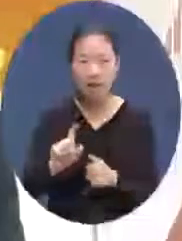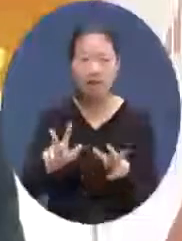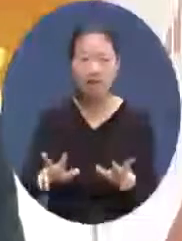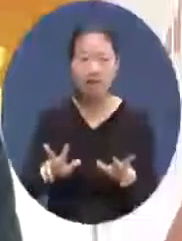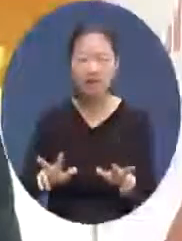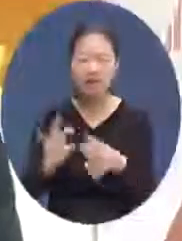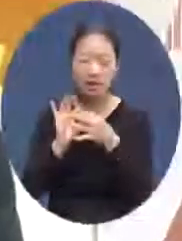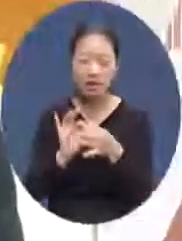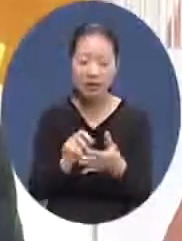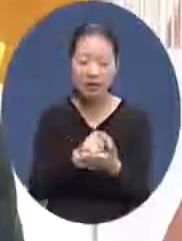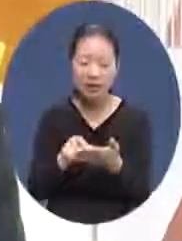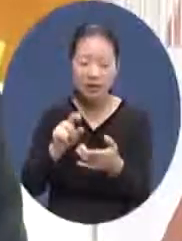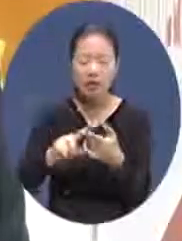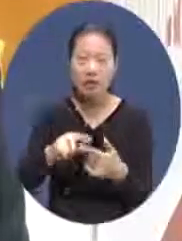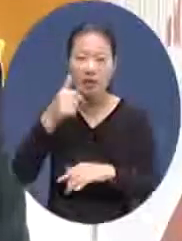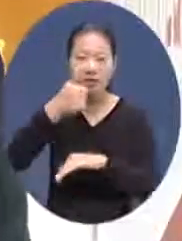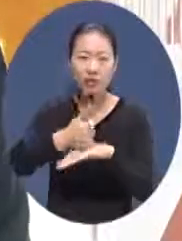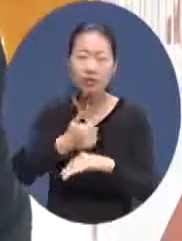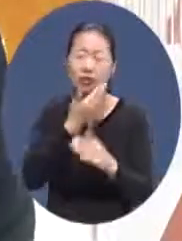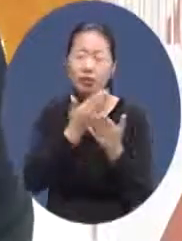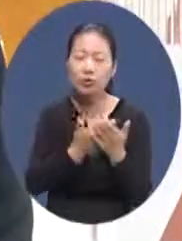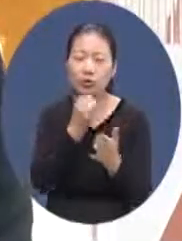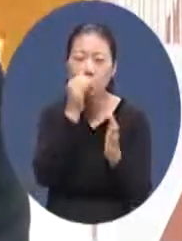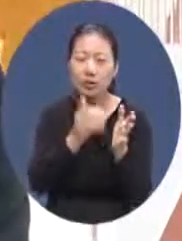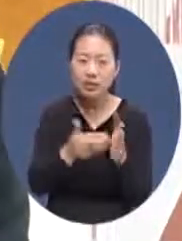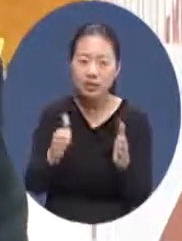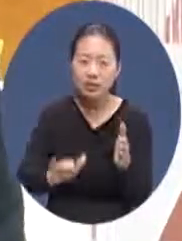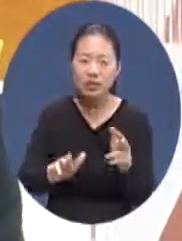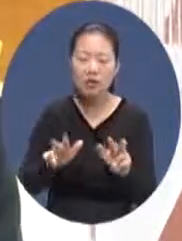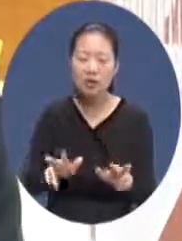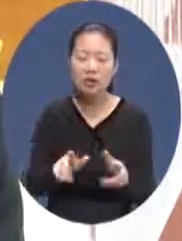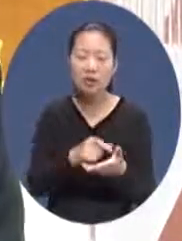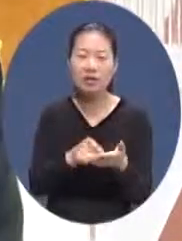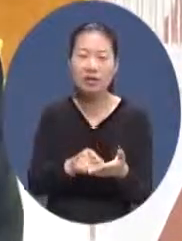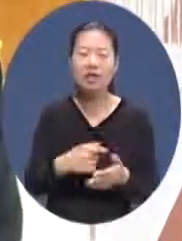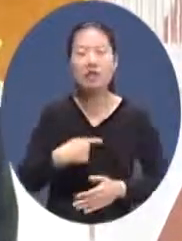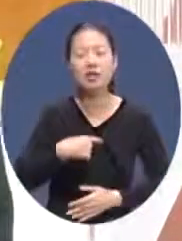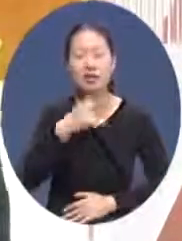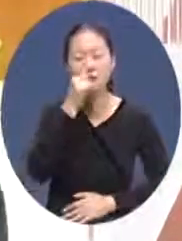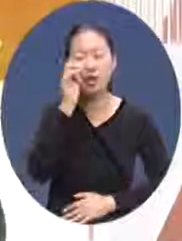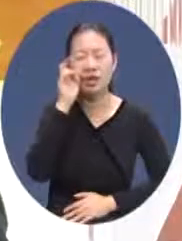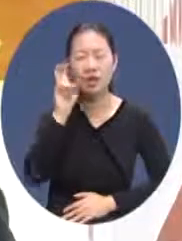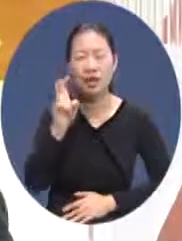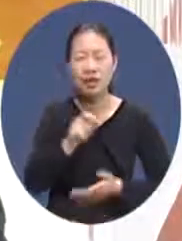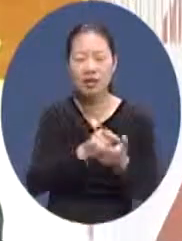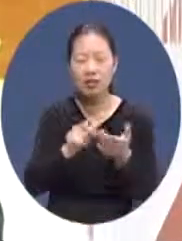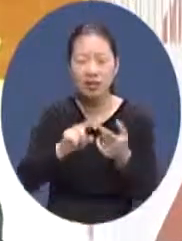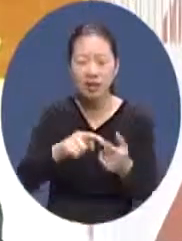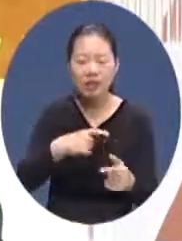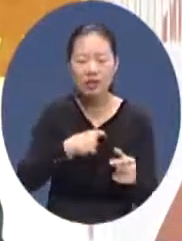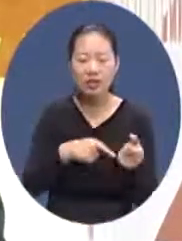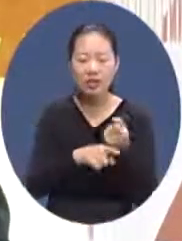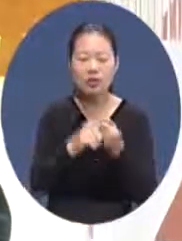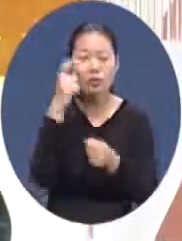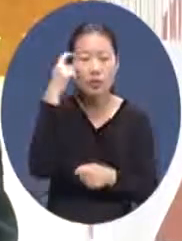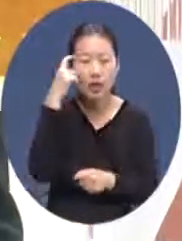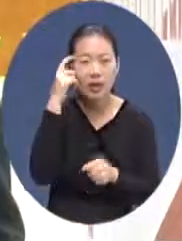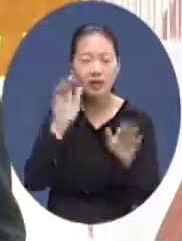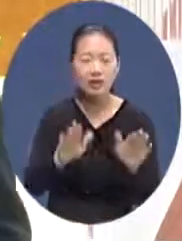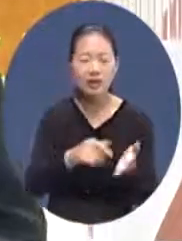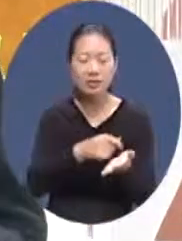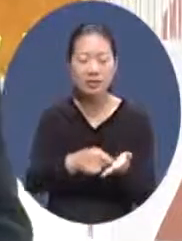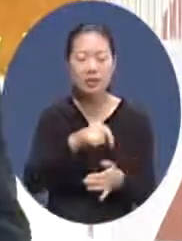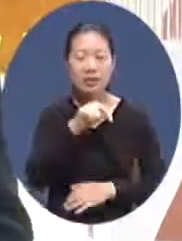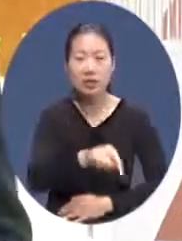순서부터 해서 쓰기는 나중에 굉장히 중요한데 지금 쓰기가 되게 싫어하는 거거든요. 이제 쓰기가 싫어하는 이유가 뭐냐면 쓰는